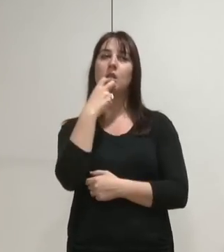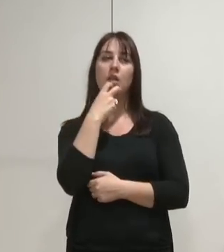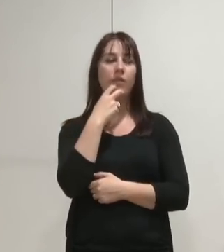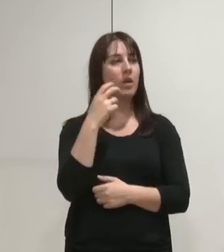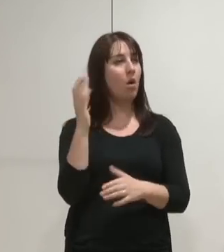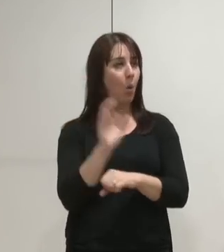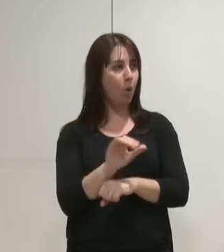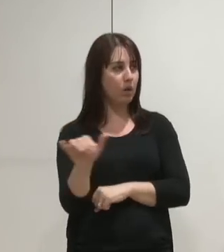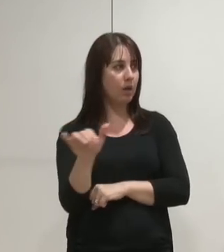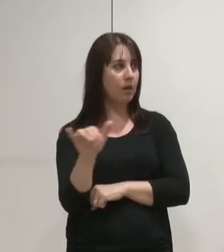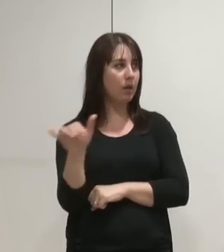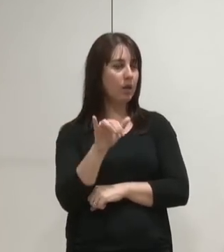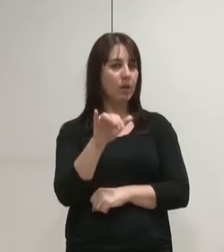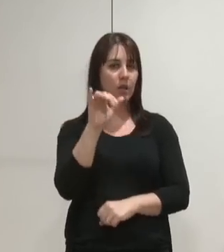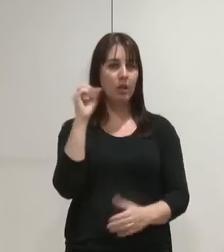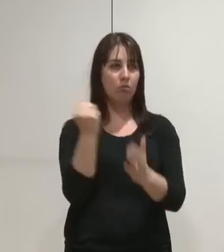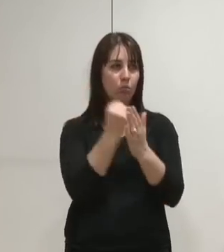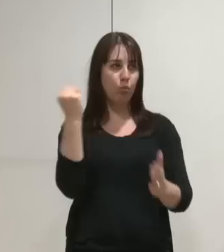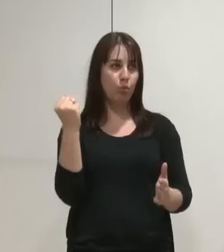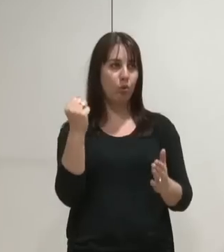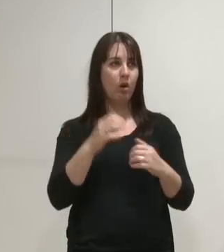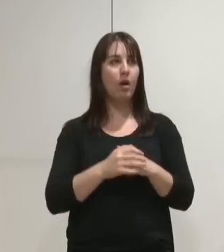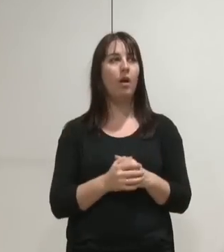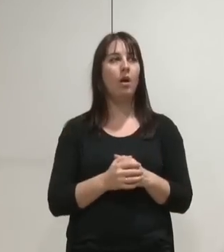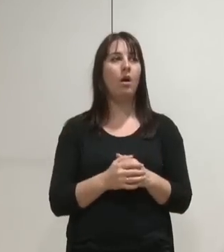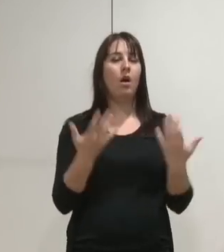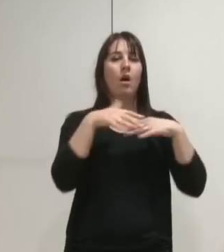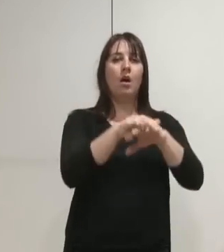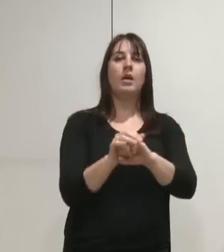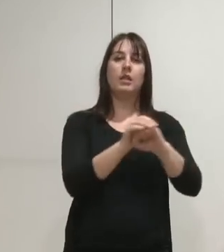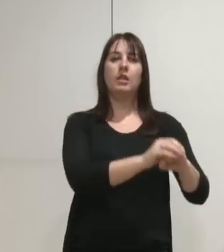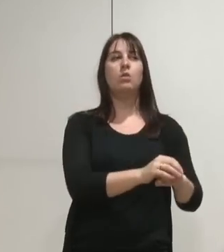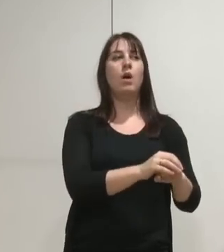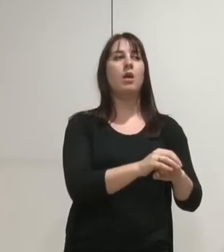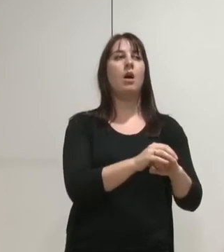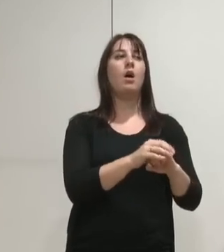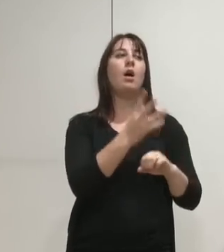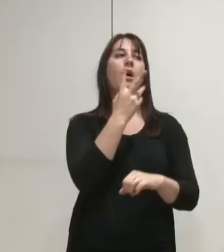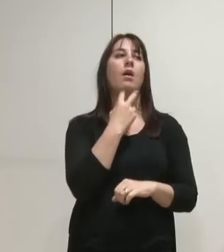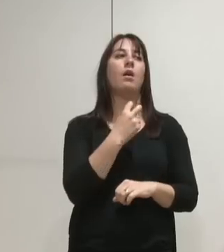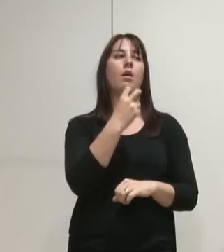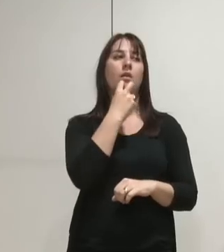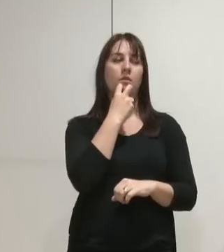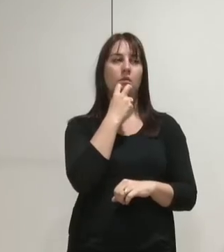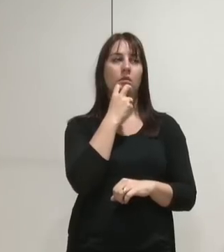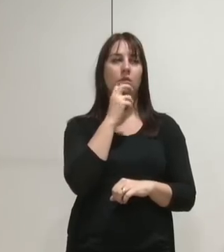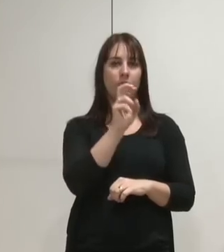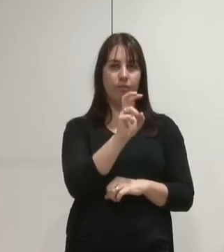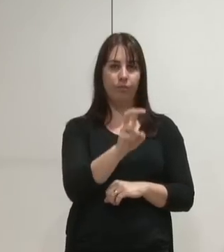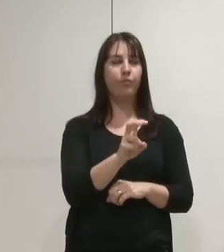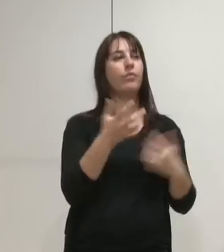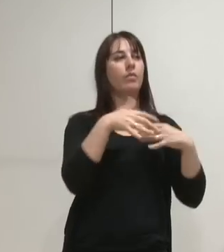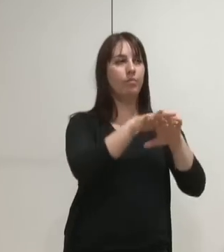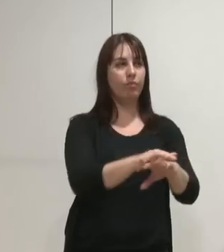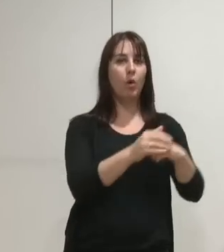vote contre qui vote pour rassemblement citoyen de la gauche et écologistes rassemblement de gauche et de progrès